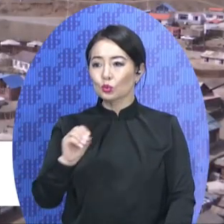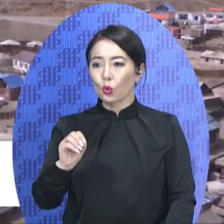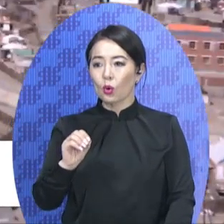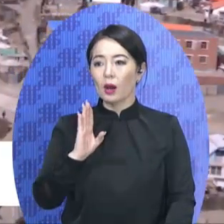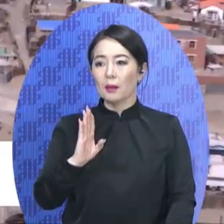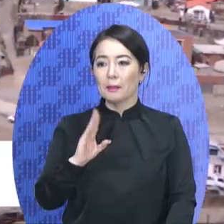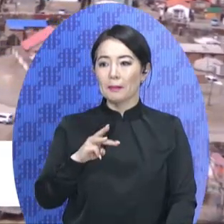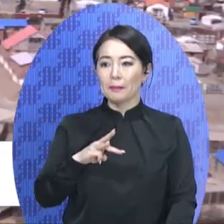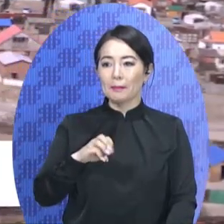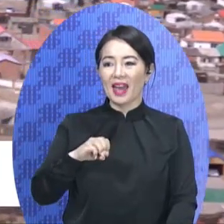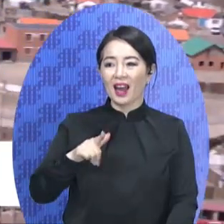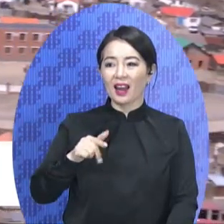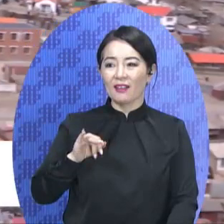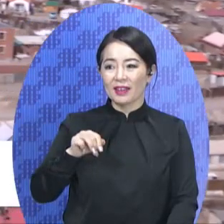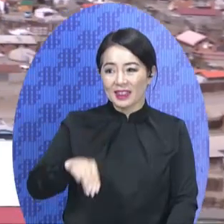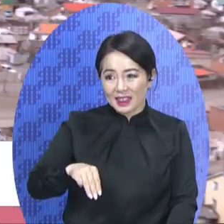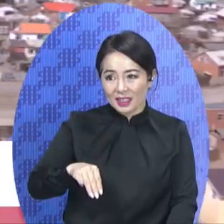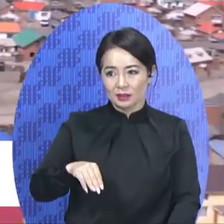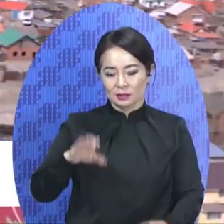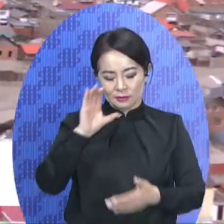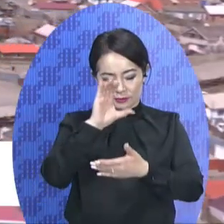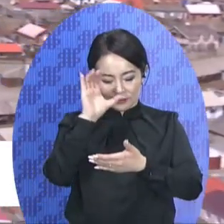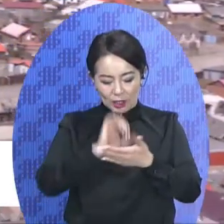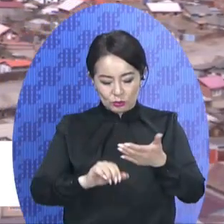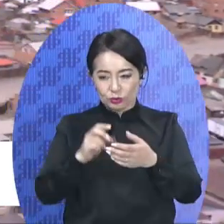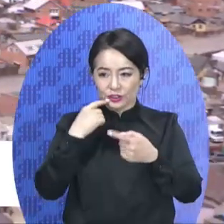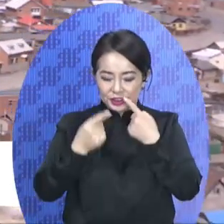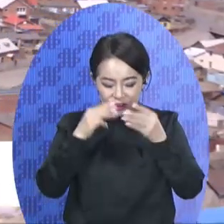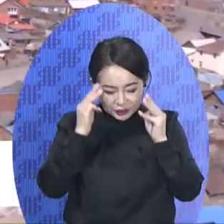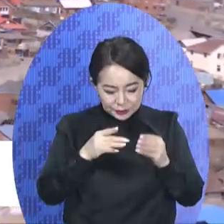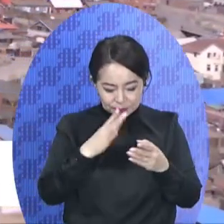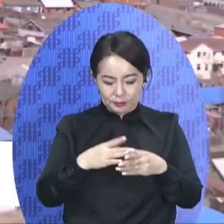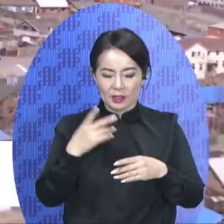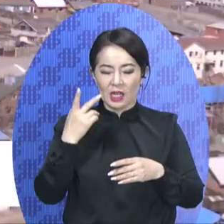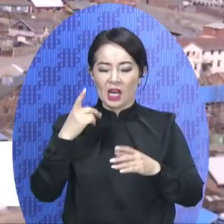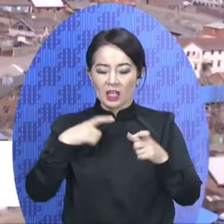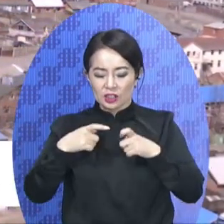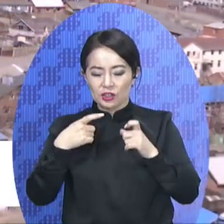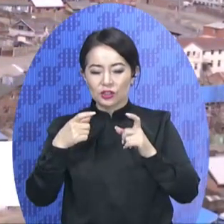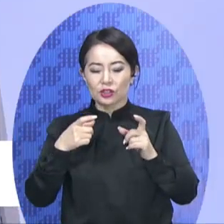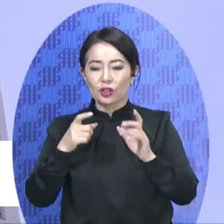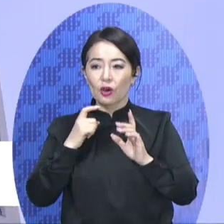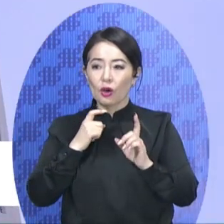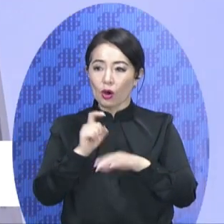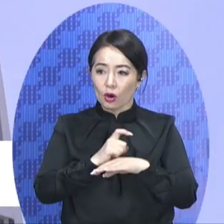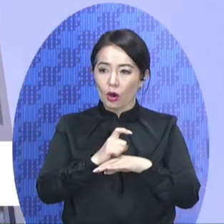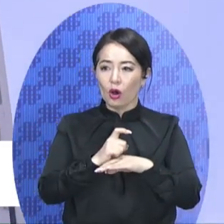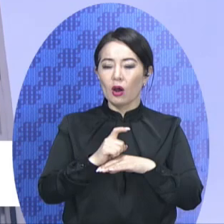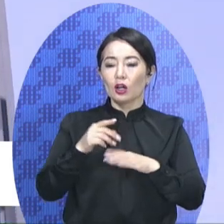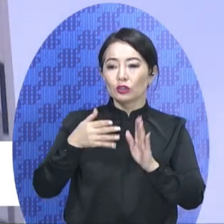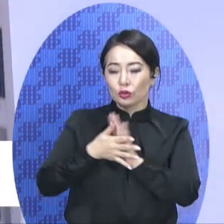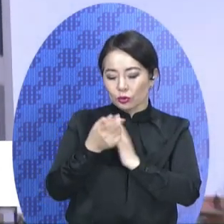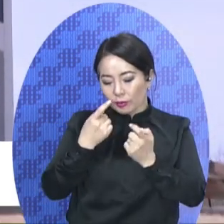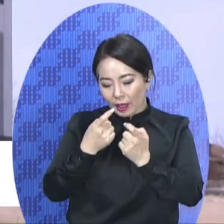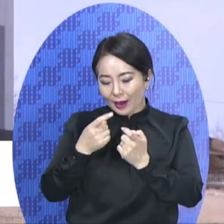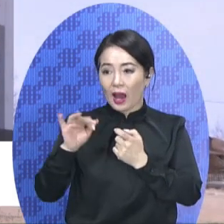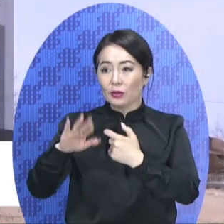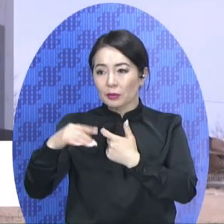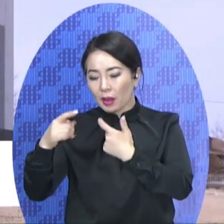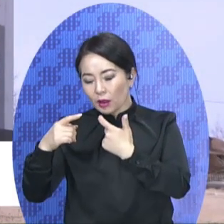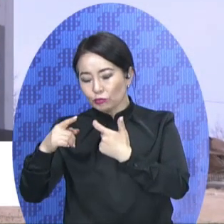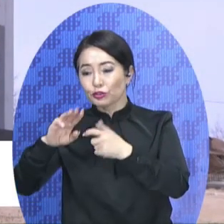санхүүжилтийн асуудлыг шийдэхээр энэ 7 хоногт эдийн засгийн байнгын хороо, төсвийн байнгын хороогоор тус тус хилэлцэж, аюулгүй байдлын байнгын хороогоор хилцүүлэхээр тогтлоо. Уг нь